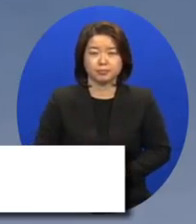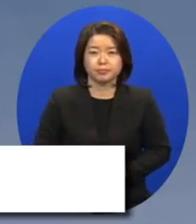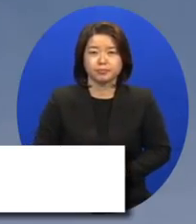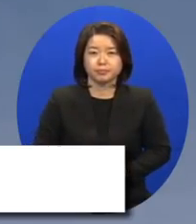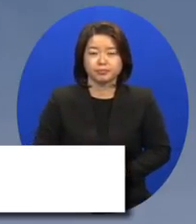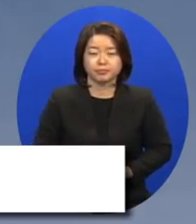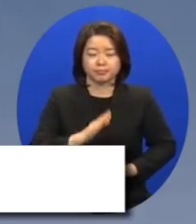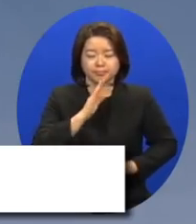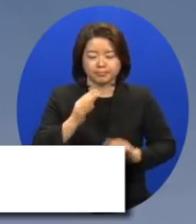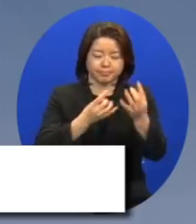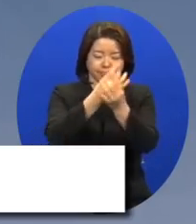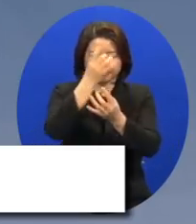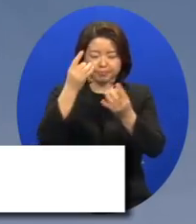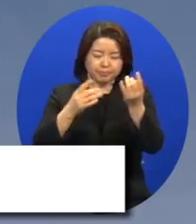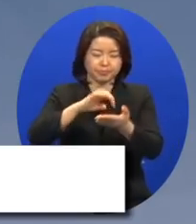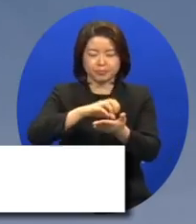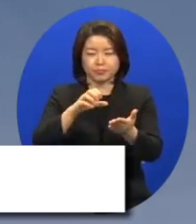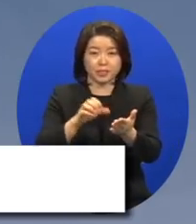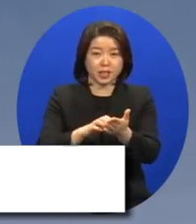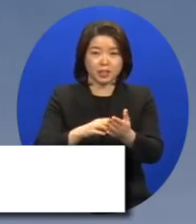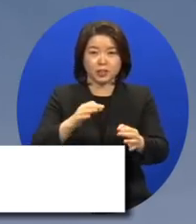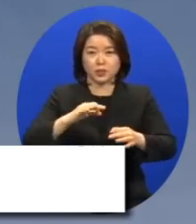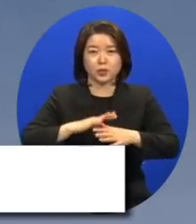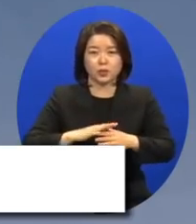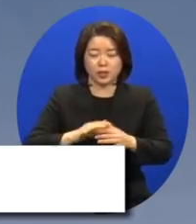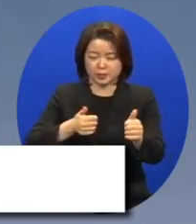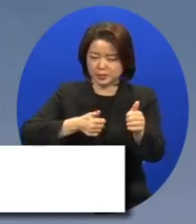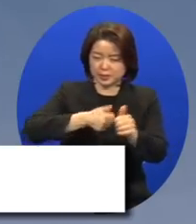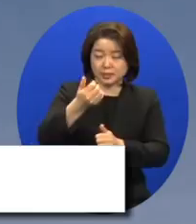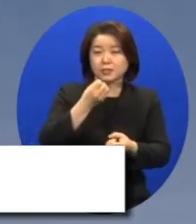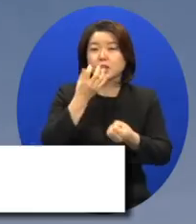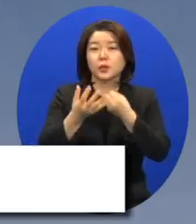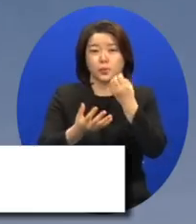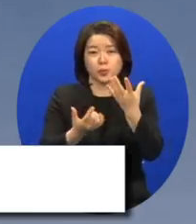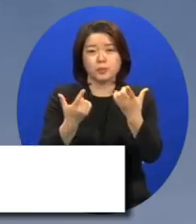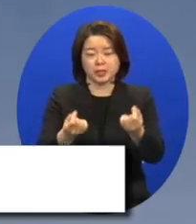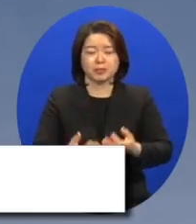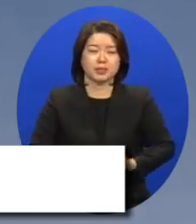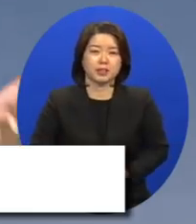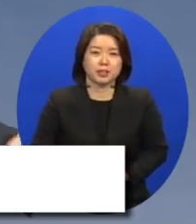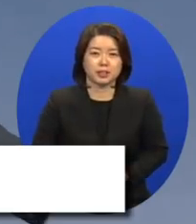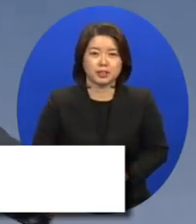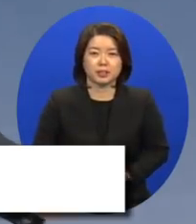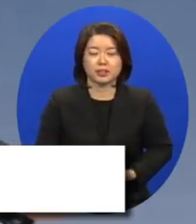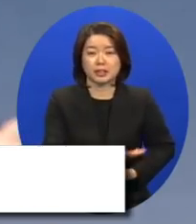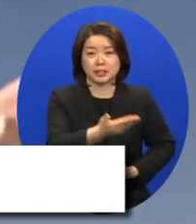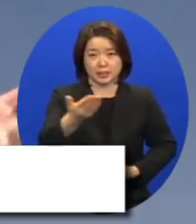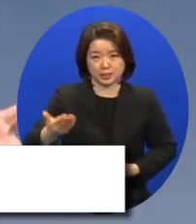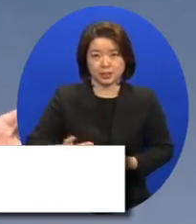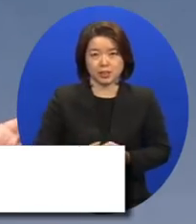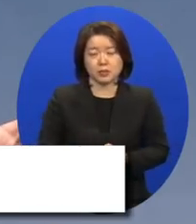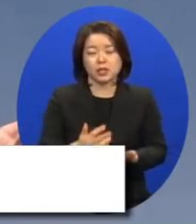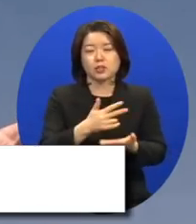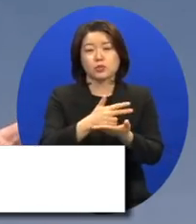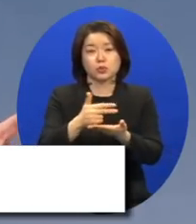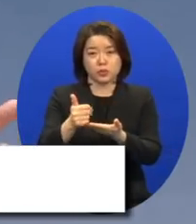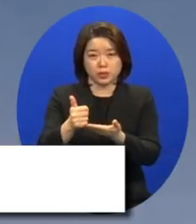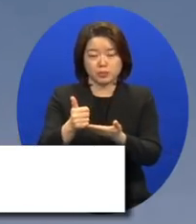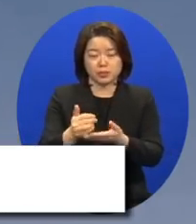정말 황홀할 정도로 놀라운 승리의 고백입니다 여러분 주님은